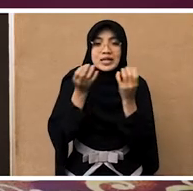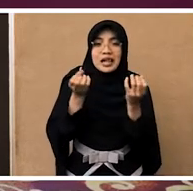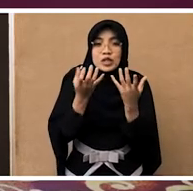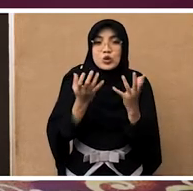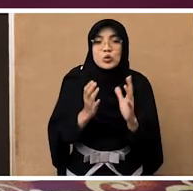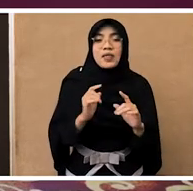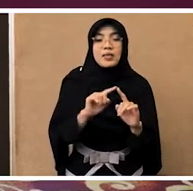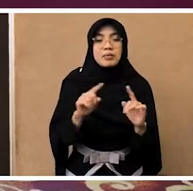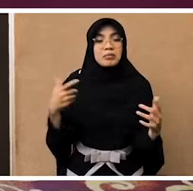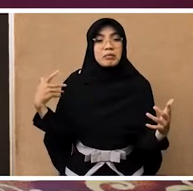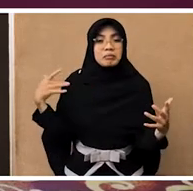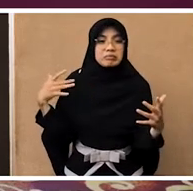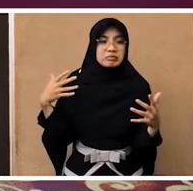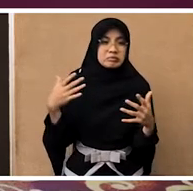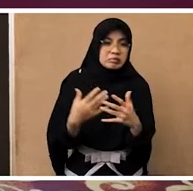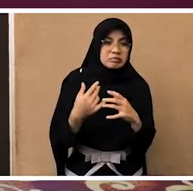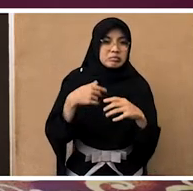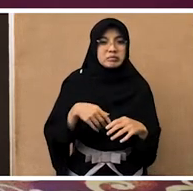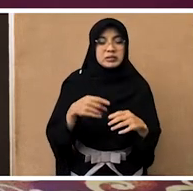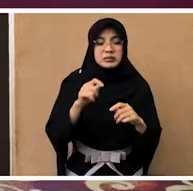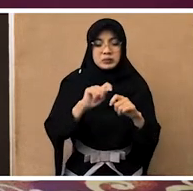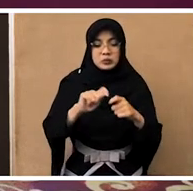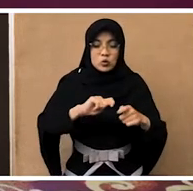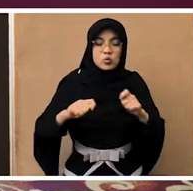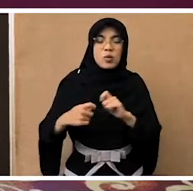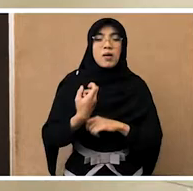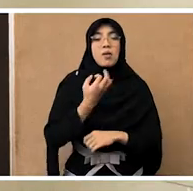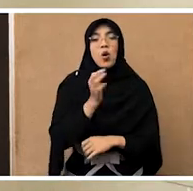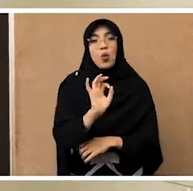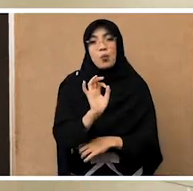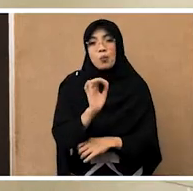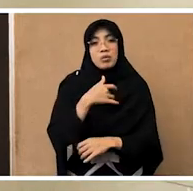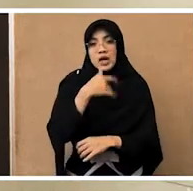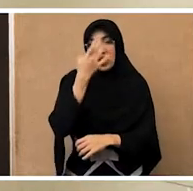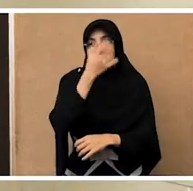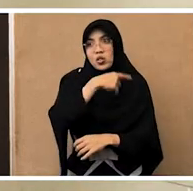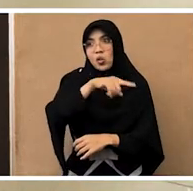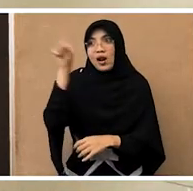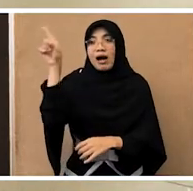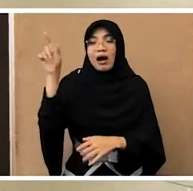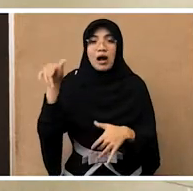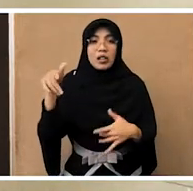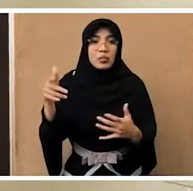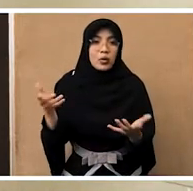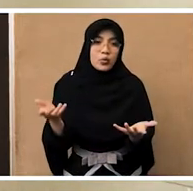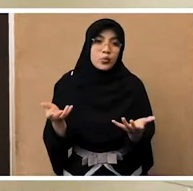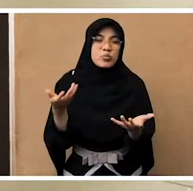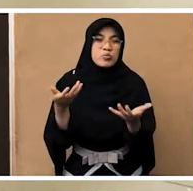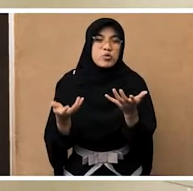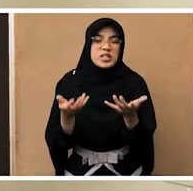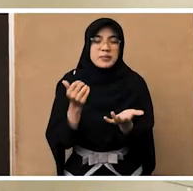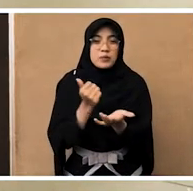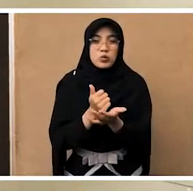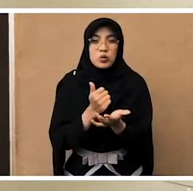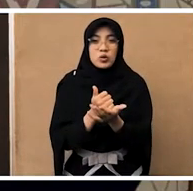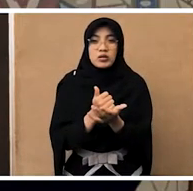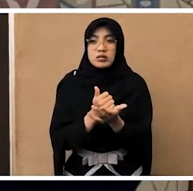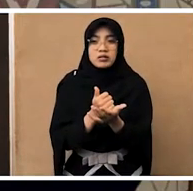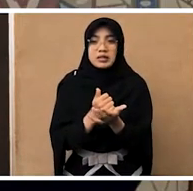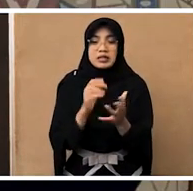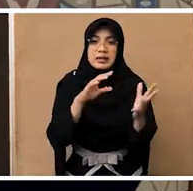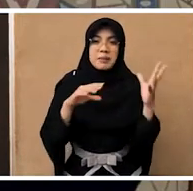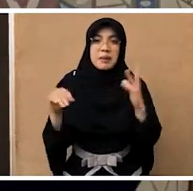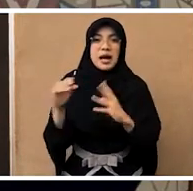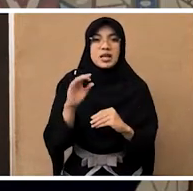sampai saat ini belum ter perbaiki entah ditolak gagasannya atau entah memang belum